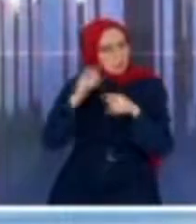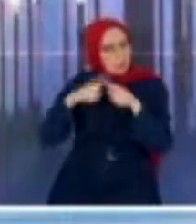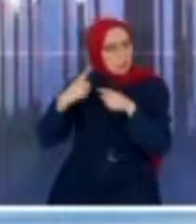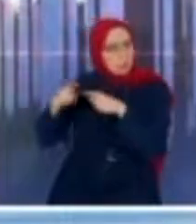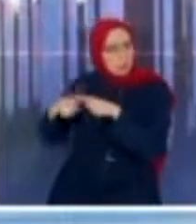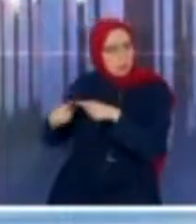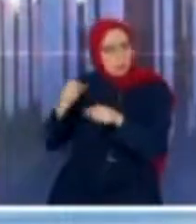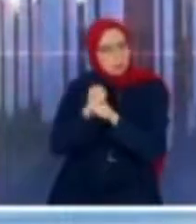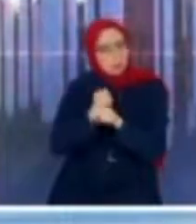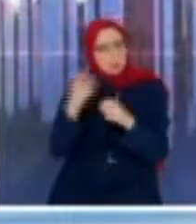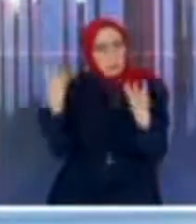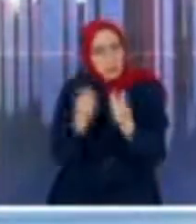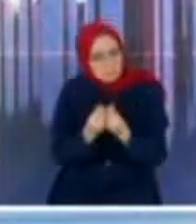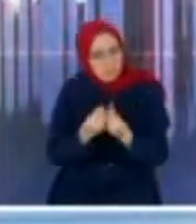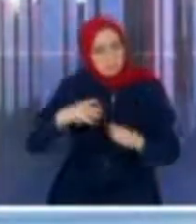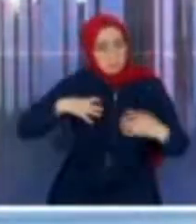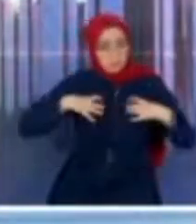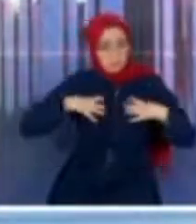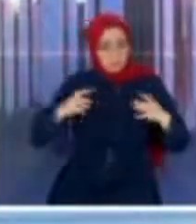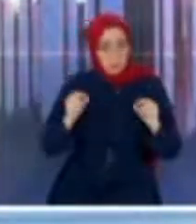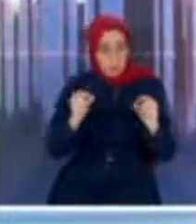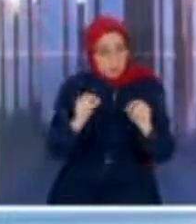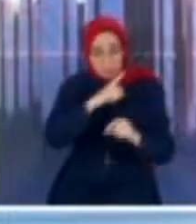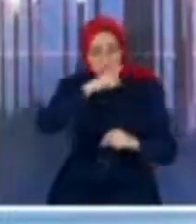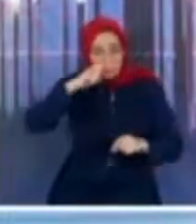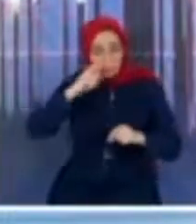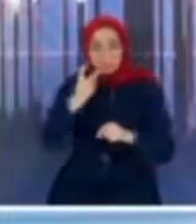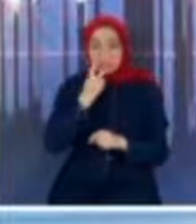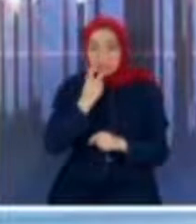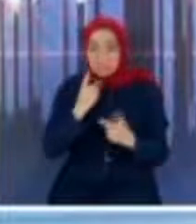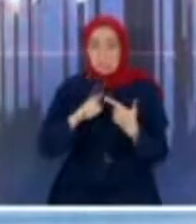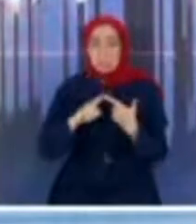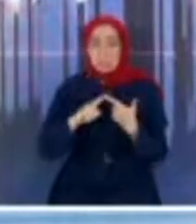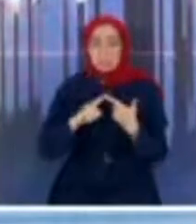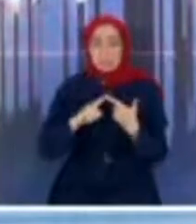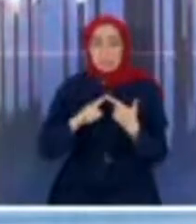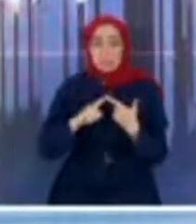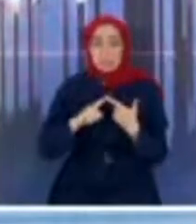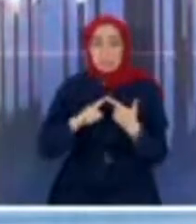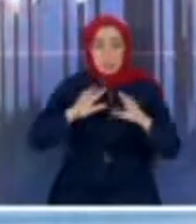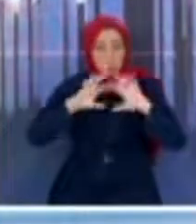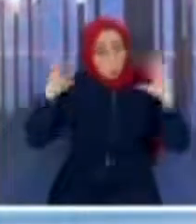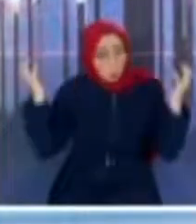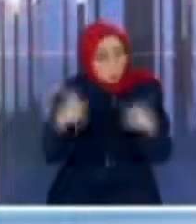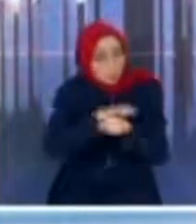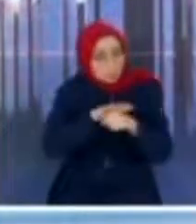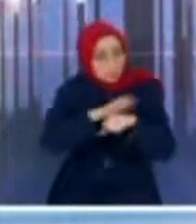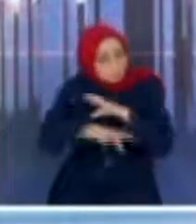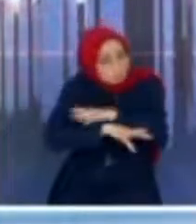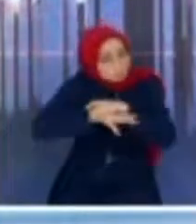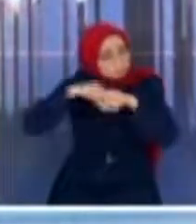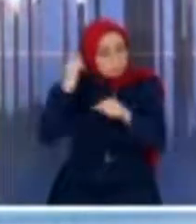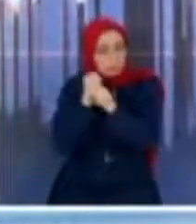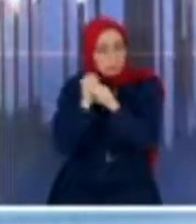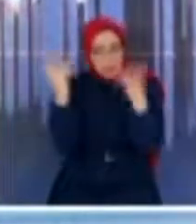عليه كونسير دو سان، مخدرات، تدخين، دونك احنا باش نخدموا عليهم هذوما الكل ان شاء